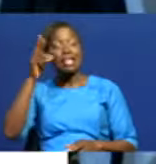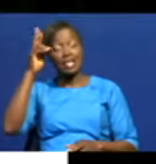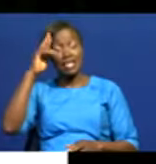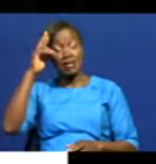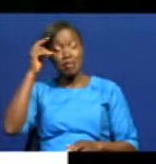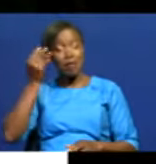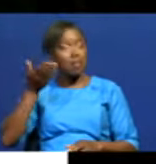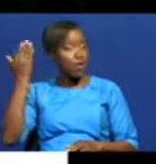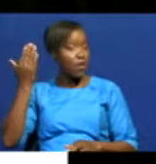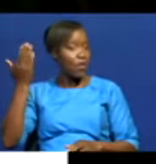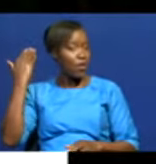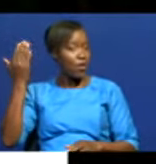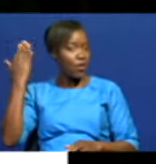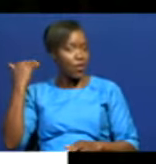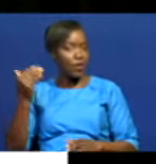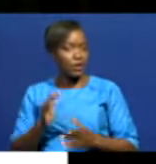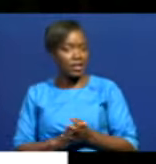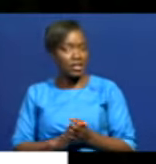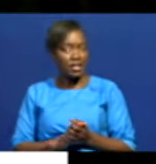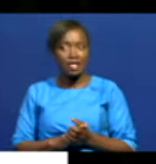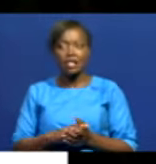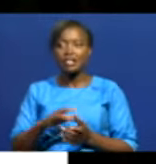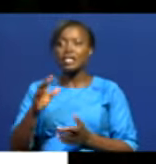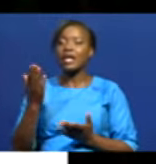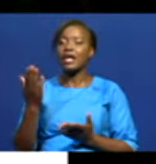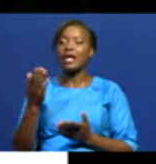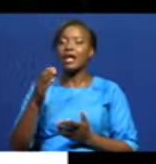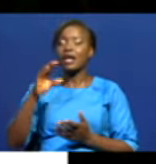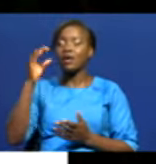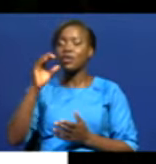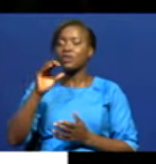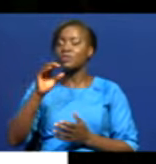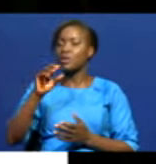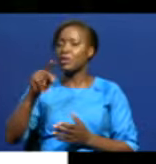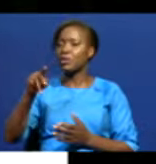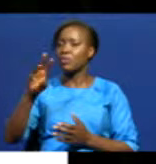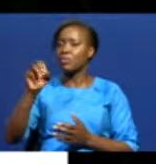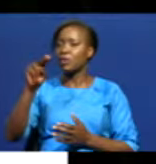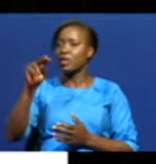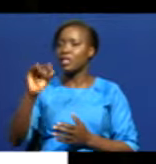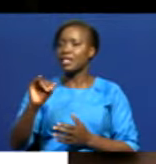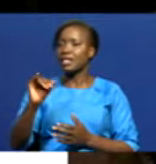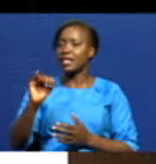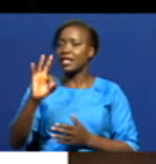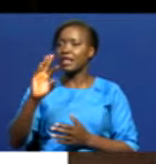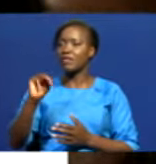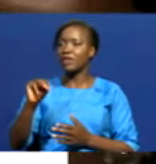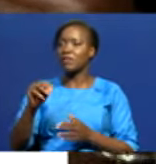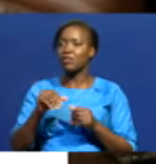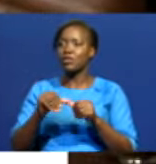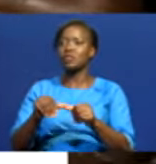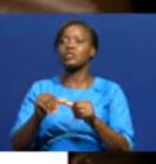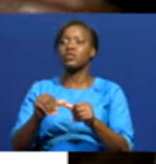zao. Pwani FM waendelee na juhudi hizo hizo kuhakikisha kwamba tunaweza kutambua utamaduni wetu. Sijiweke